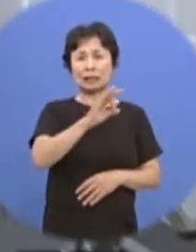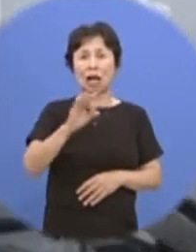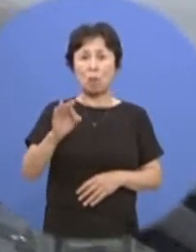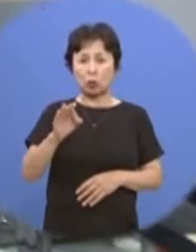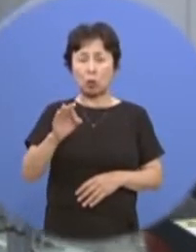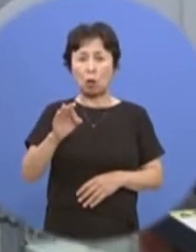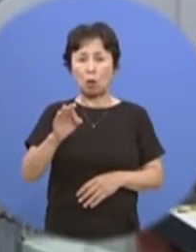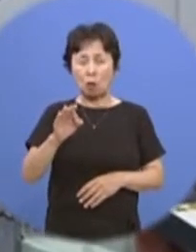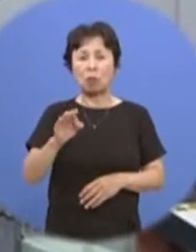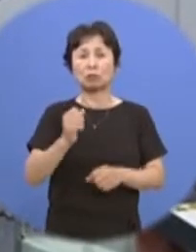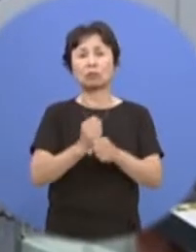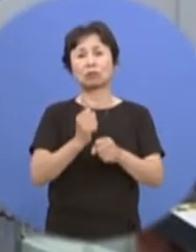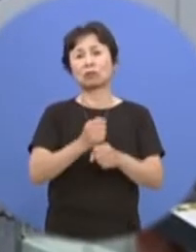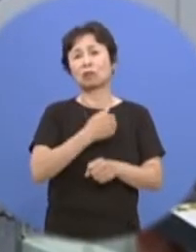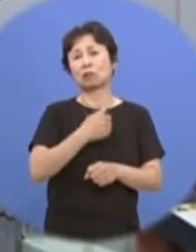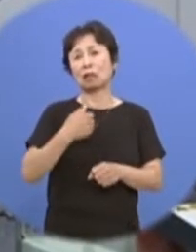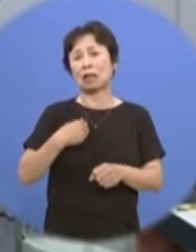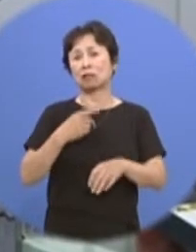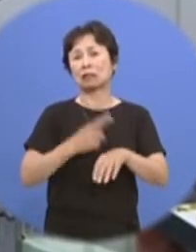につながっているんですね。